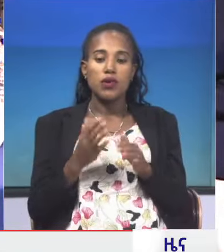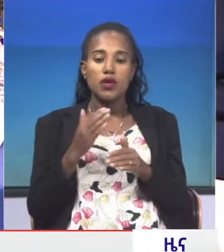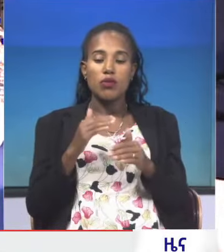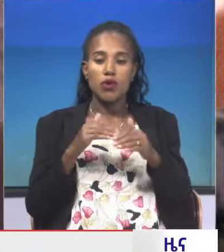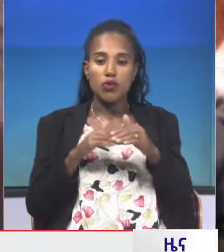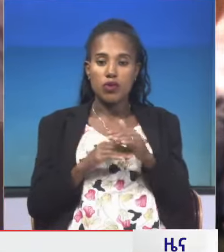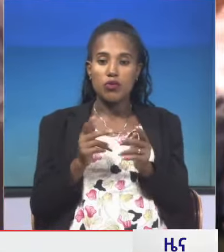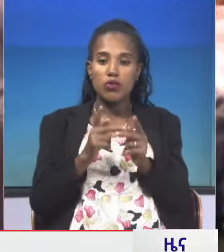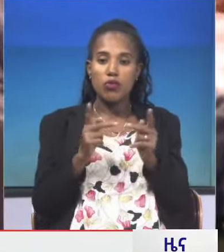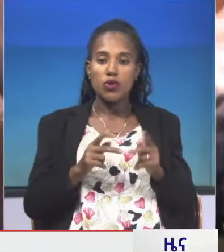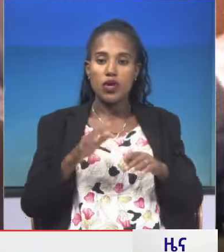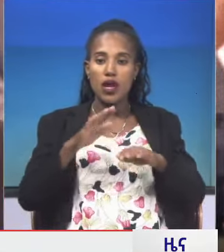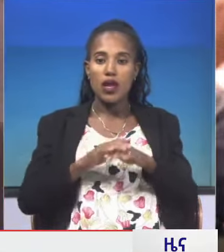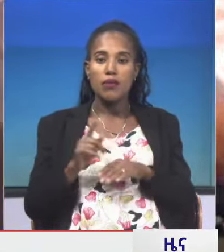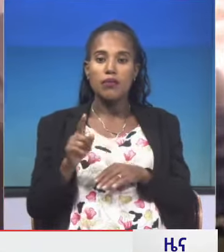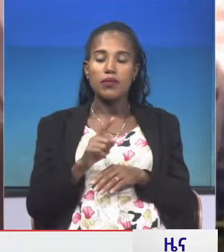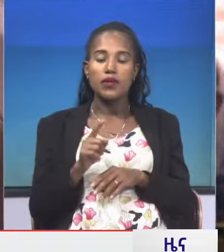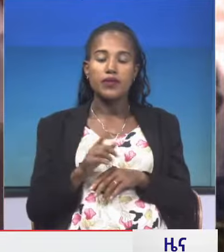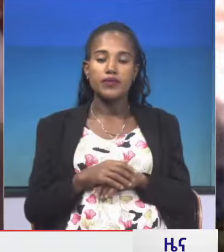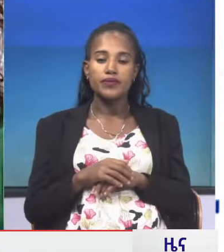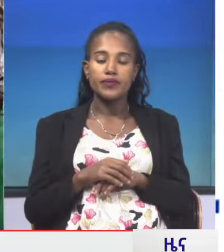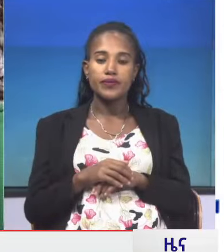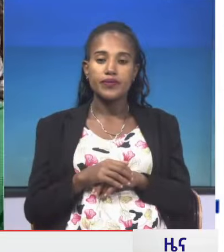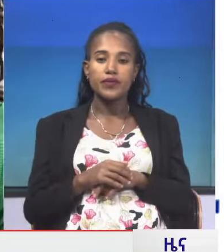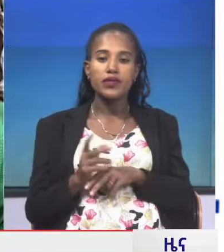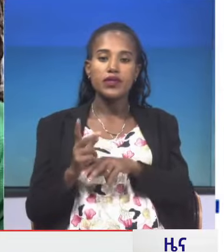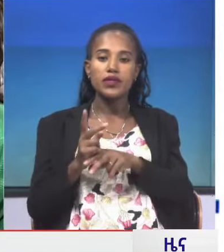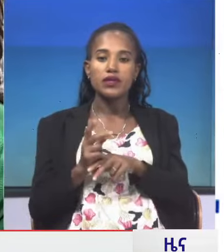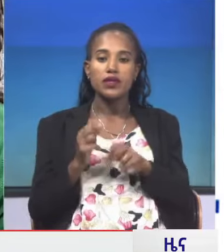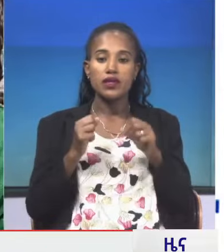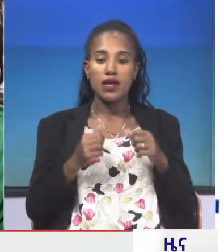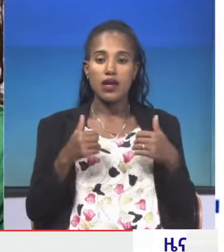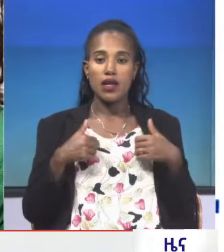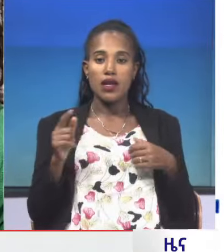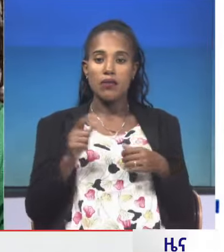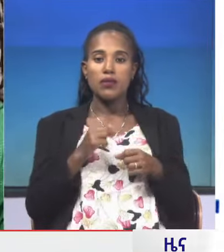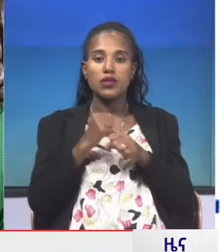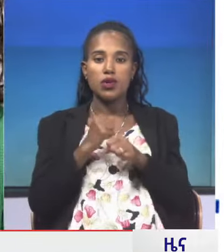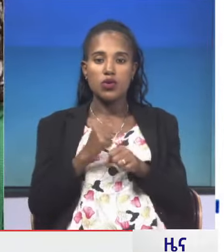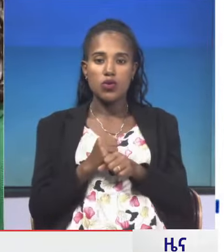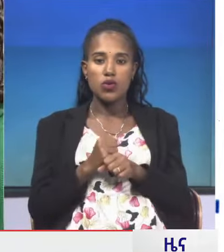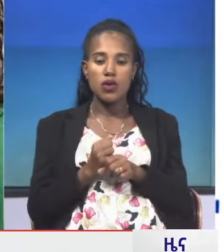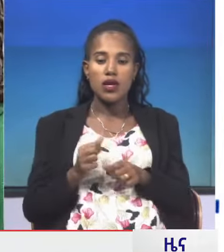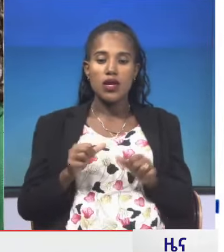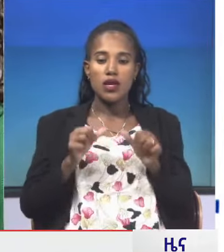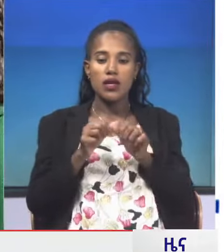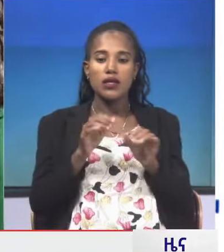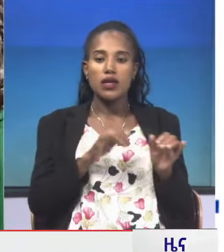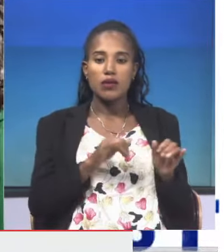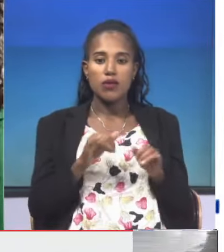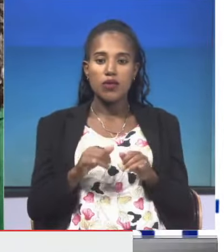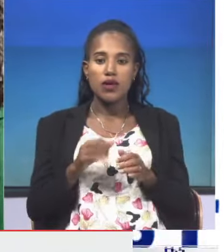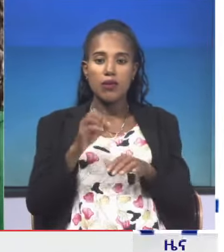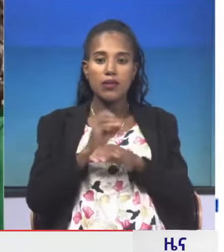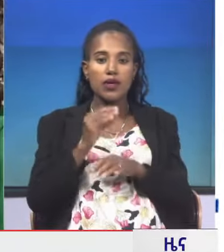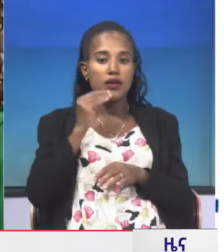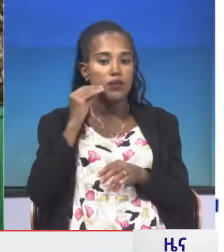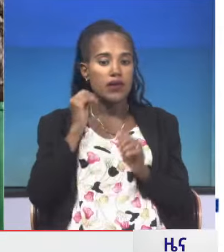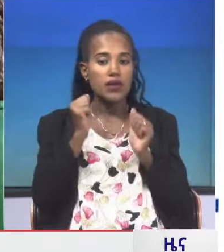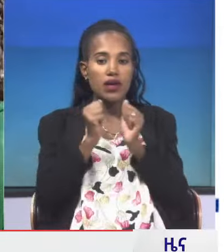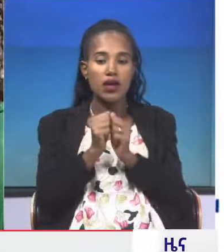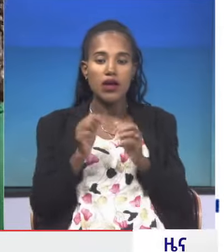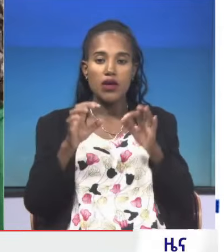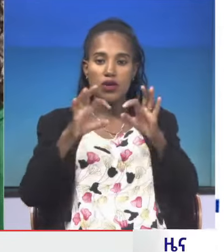በተሰማሩበት ቦታ ላይ ምን ጥንክ ንካሪ ያለ ደግሞ ምን ሰሩ፣ ለቀጣይ ደግሞ ከምክር ቤት ጋር